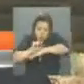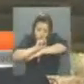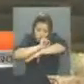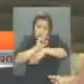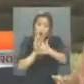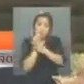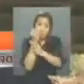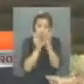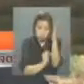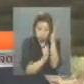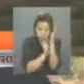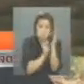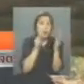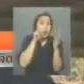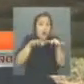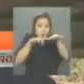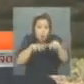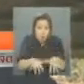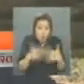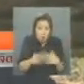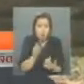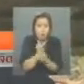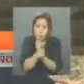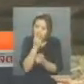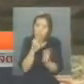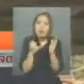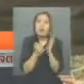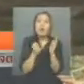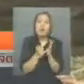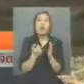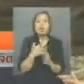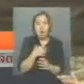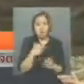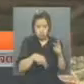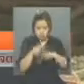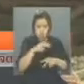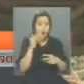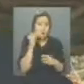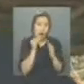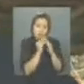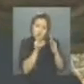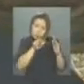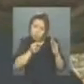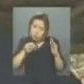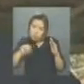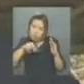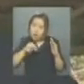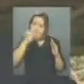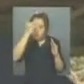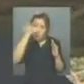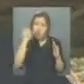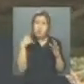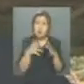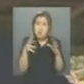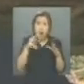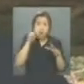วมันจะดูออกก็ให้ชาวบ้านเขาตรวจสอบดูแลเพื่อความปลอดภัยของตัวชาวบ้านบางครั้งเขาก็โดยมากเขาก็จะต